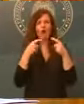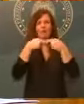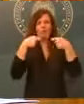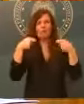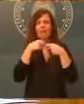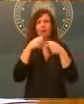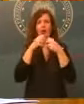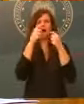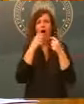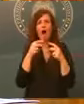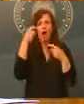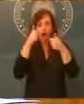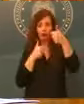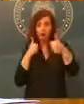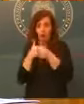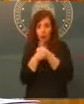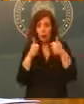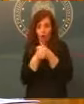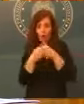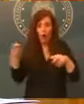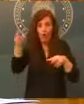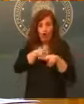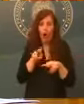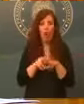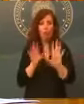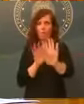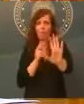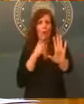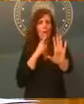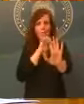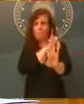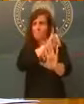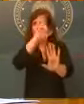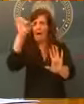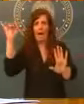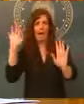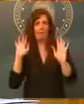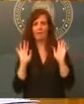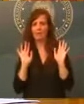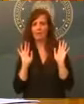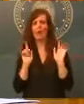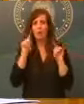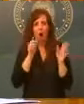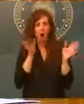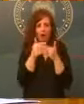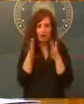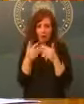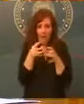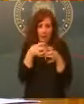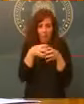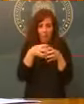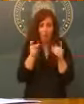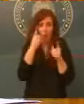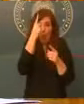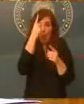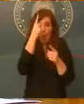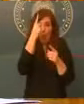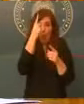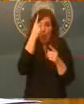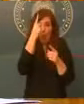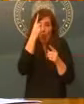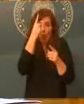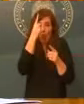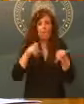parlato di doppi turni. Non l'abbiamo mai detto. Neanche di sdoppiare le classi. Semmai, se ci